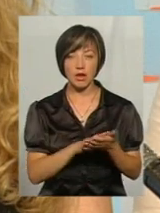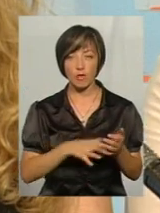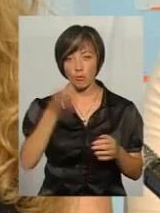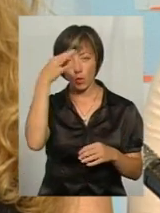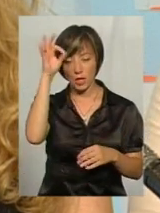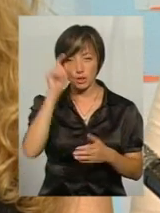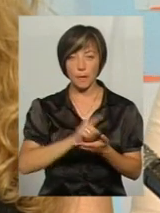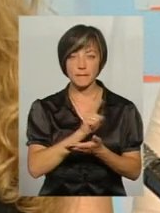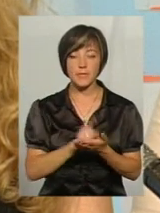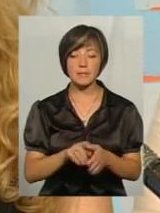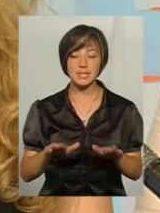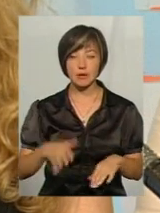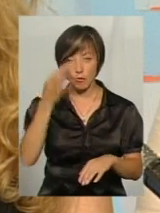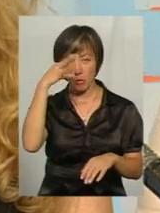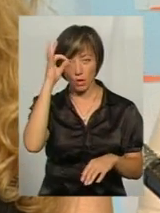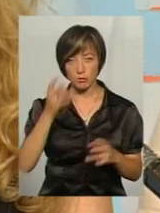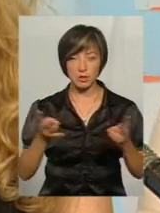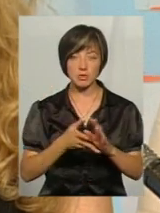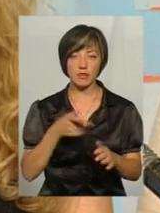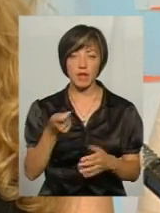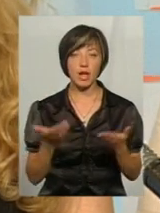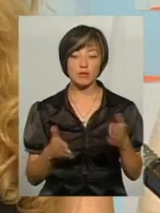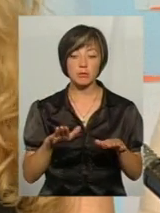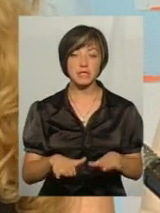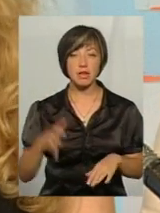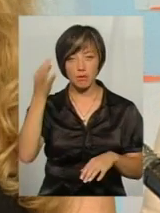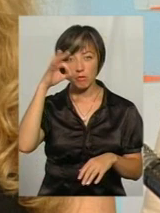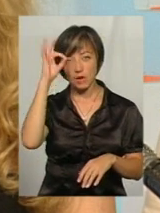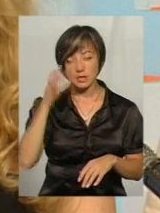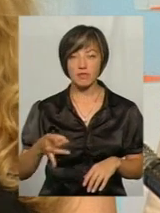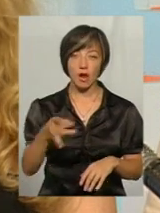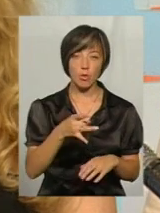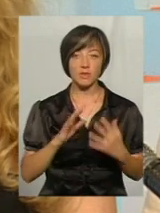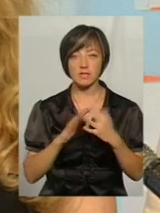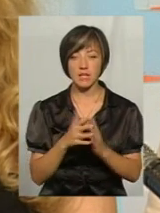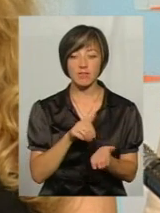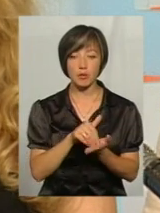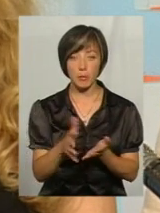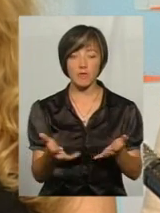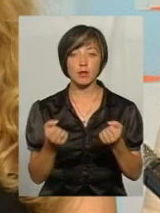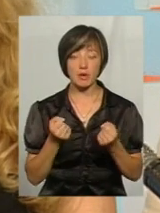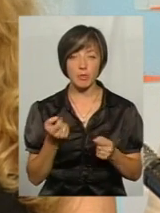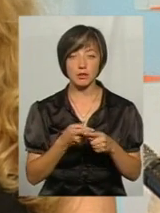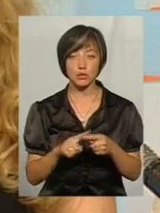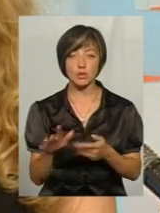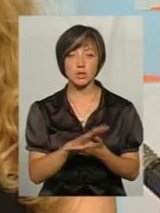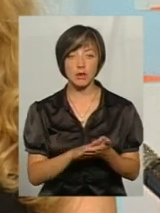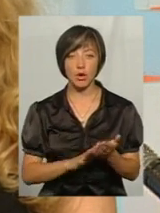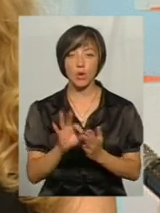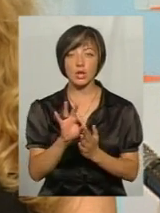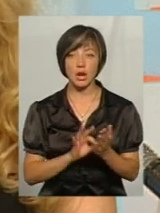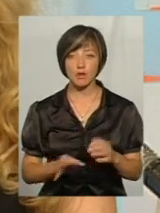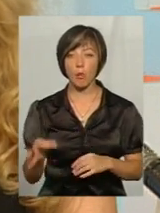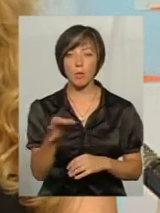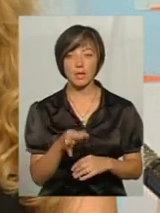поліцію, обов'язково в місцеву поліцію потрібно подавати. Якщо місцева поліція десь в районі, в селі відмовляється приймати цю заяву, одразу в